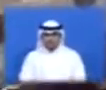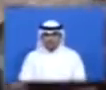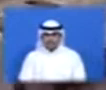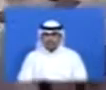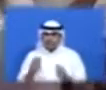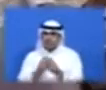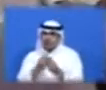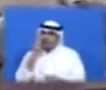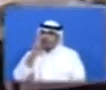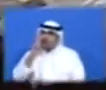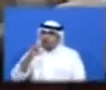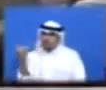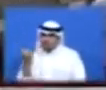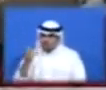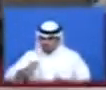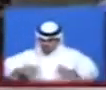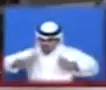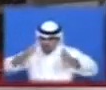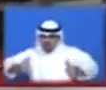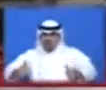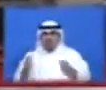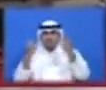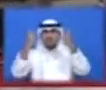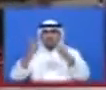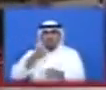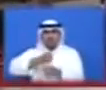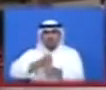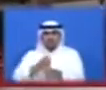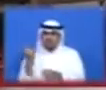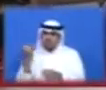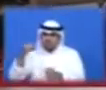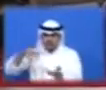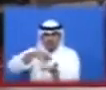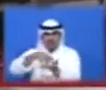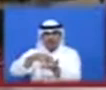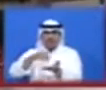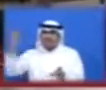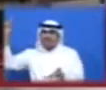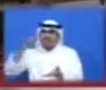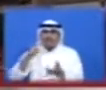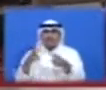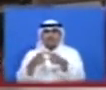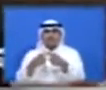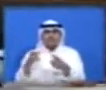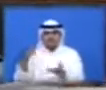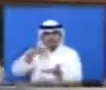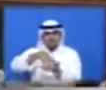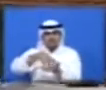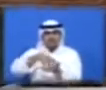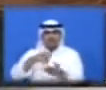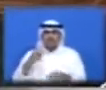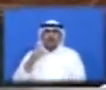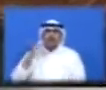ضمن استعدادات وزارة الإعلام للقمة العربية 25 والمزمع عقدها في دولة الكويت